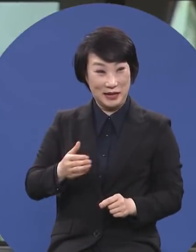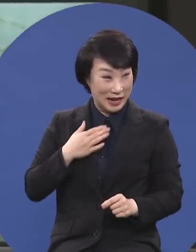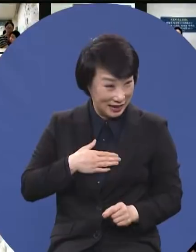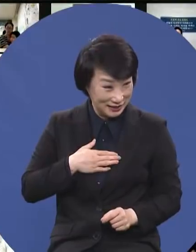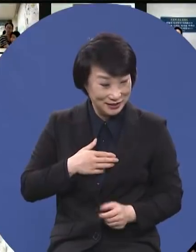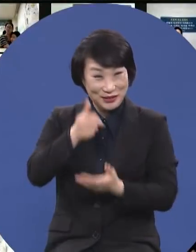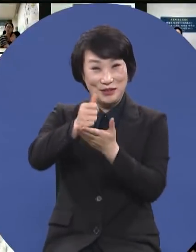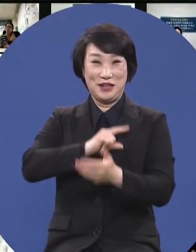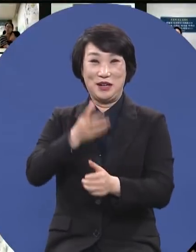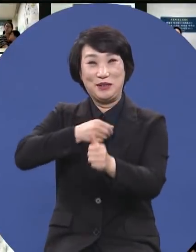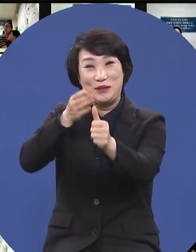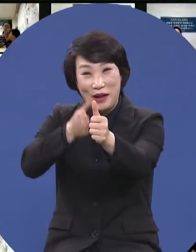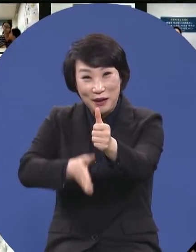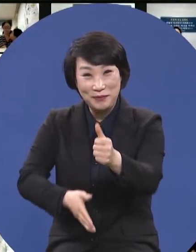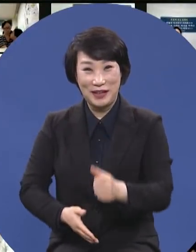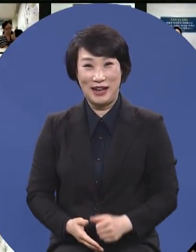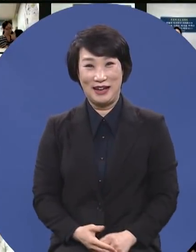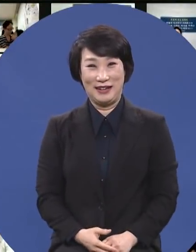주님의 이름으로 축원합니다.